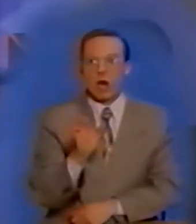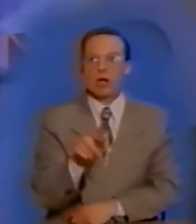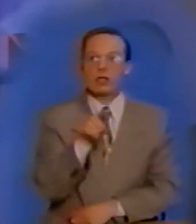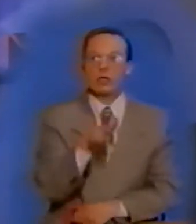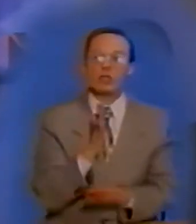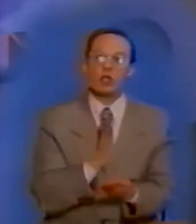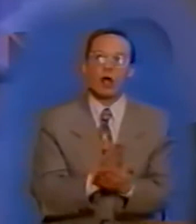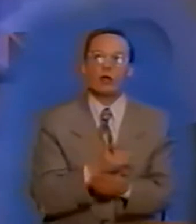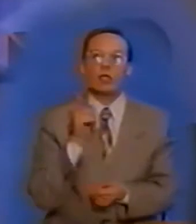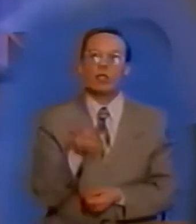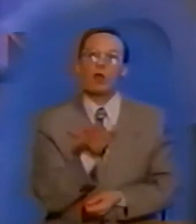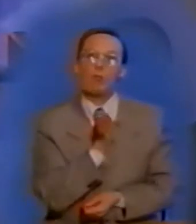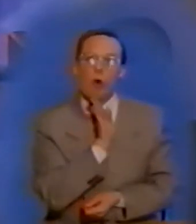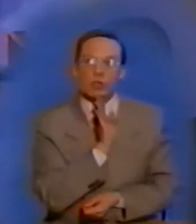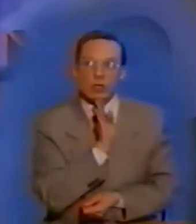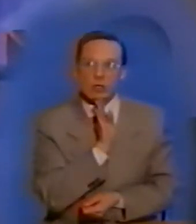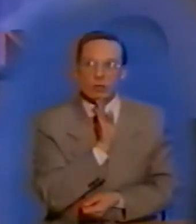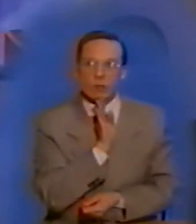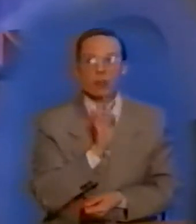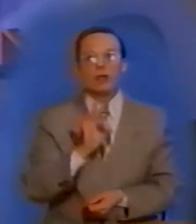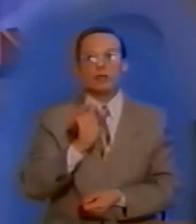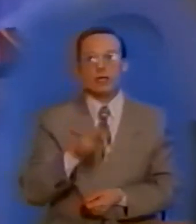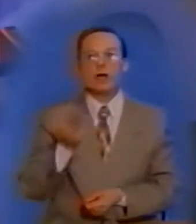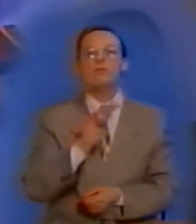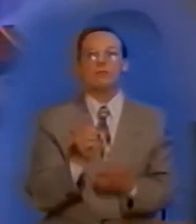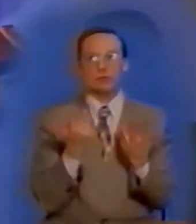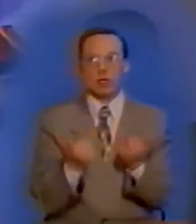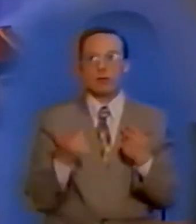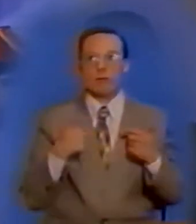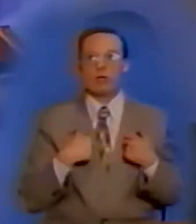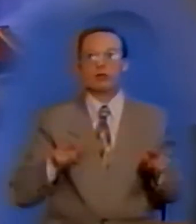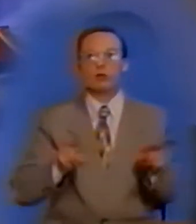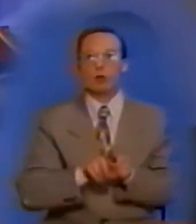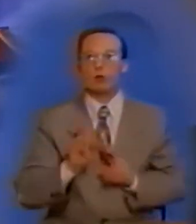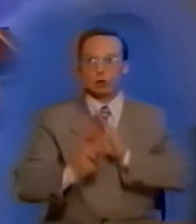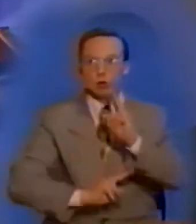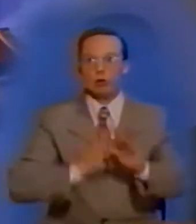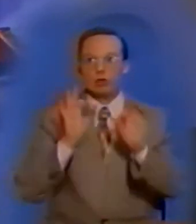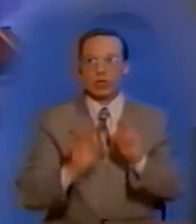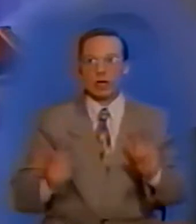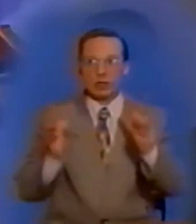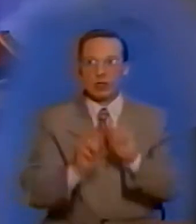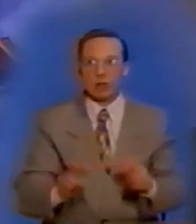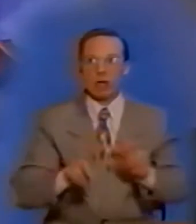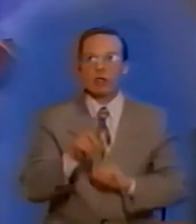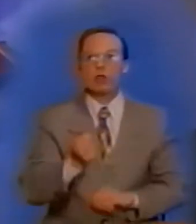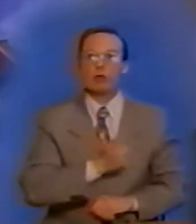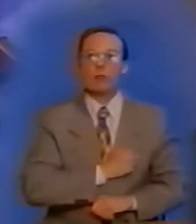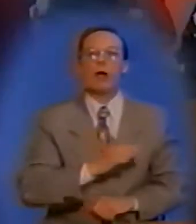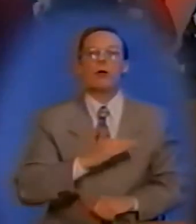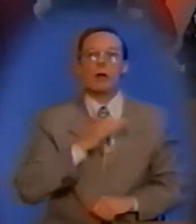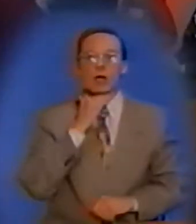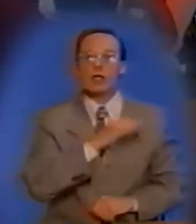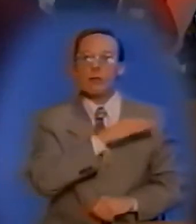yra jinai moteris, tada taip, mes tokius skundus tikrai tyrėme ir jų turime pakankamai